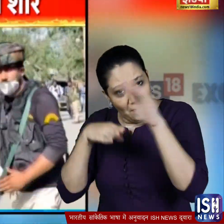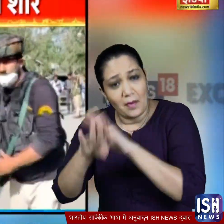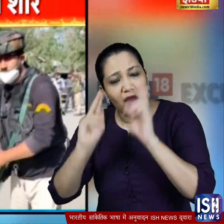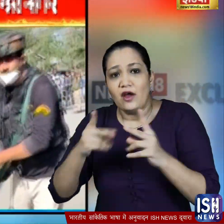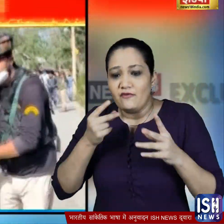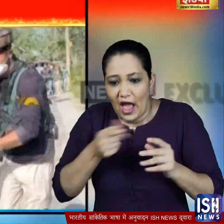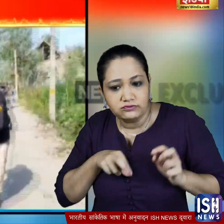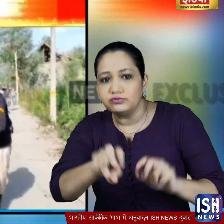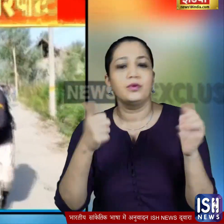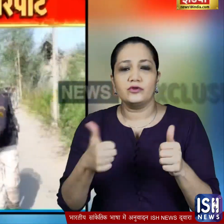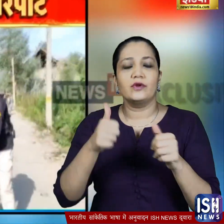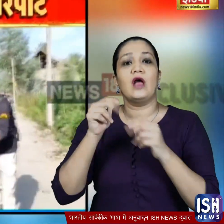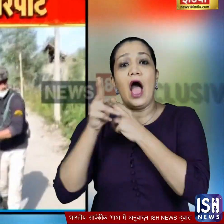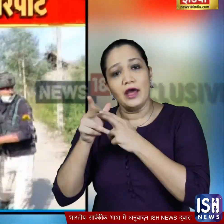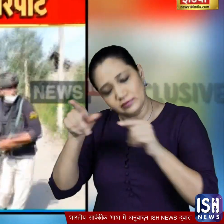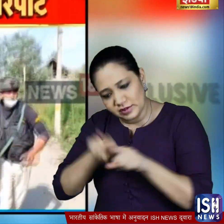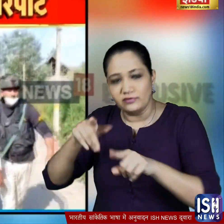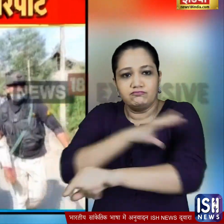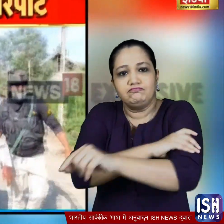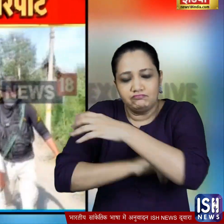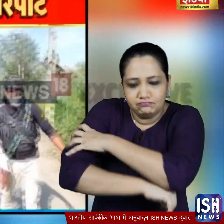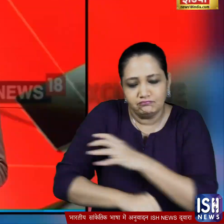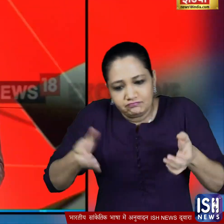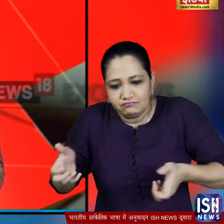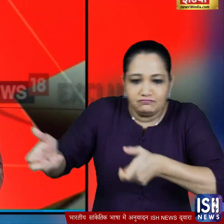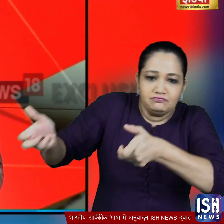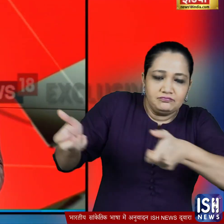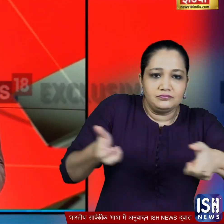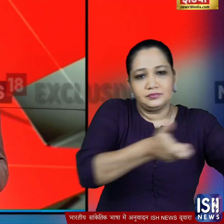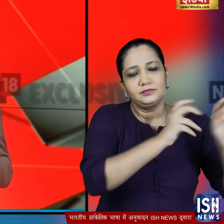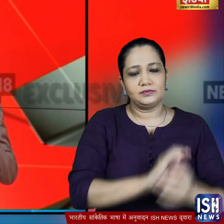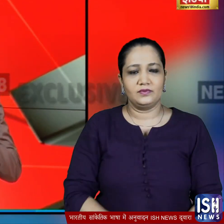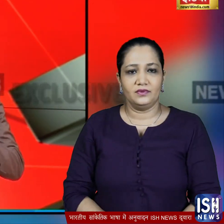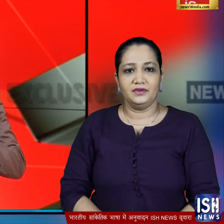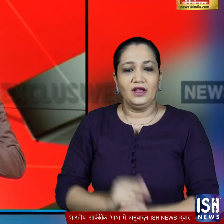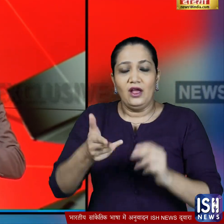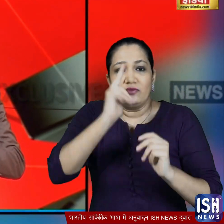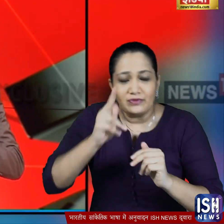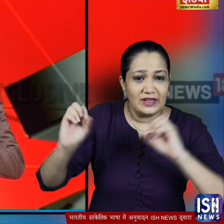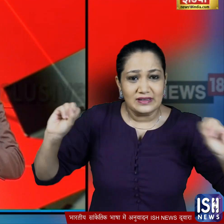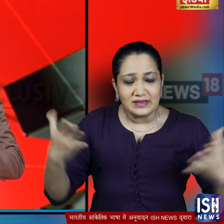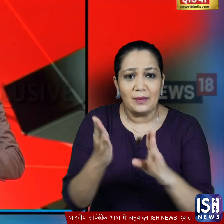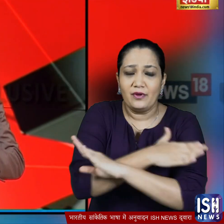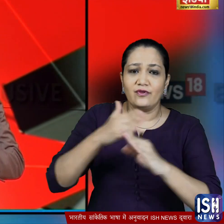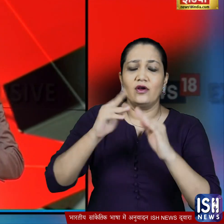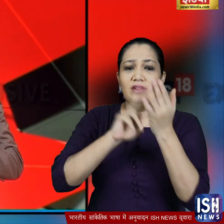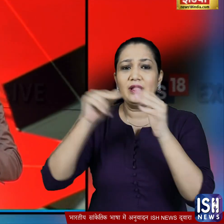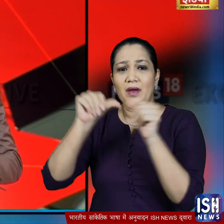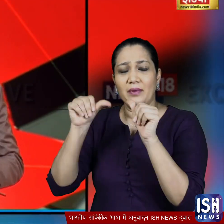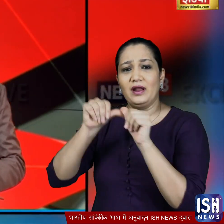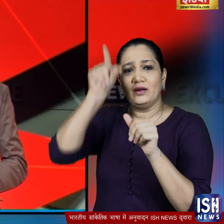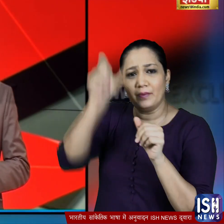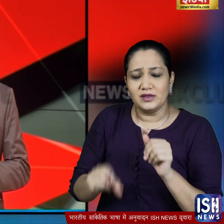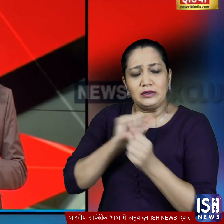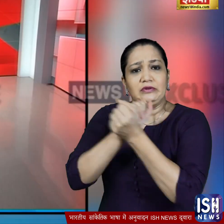सकते थे। सेना के जवान उन्हें खुद ही निकाल कर ले जाते हुए दिखे। इस मुठभेड़ के शुरू होने से पहले सुरक्षा बल ने नदीम अबरार नाम के आतंकी को